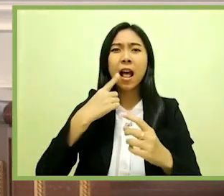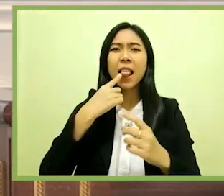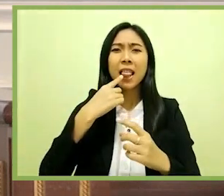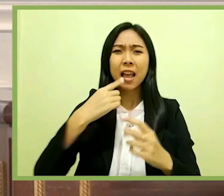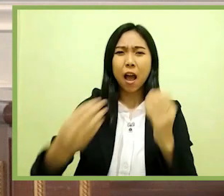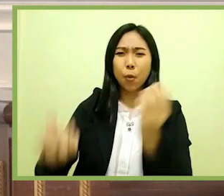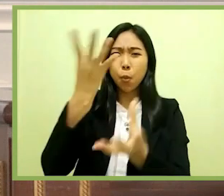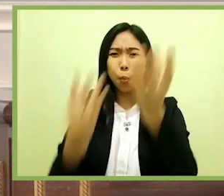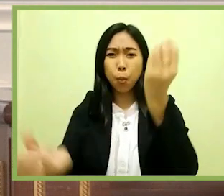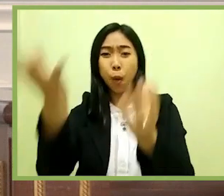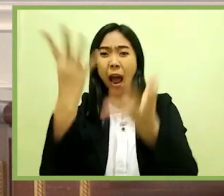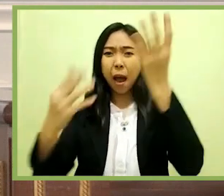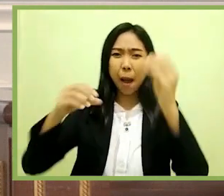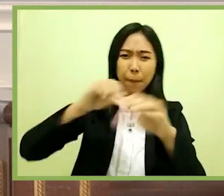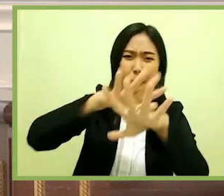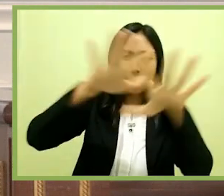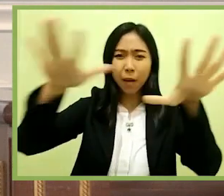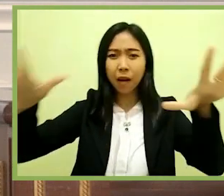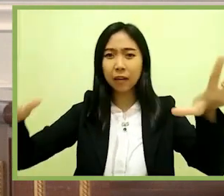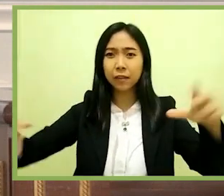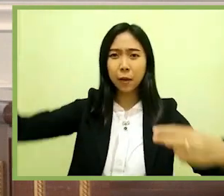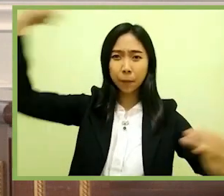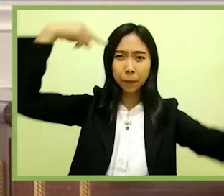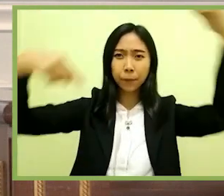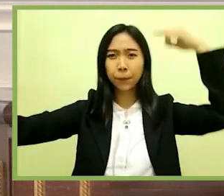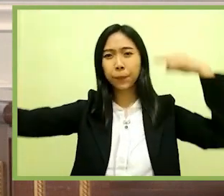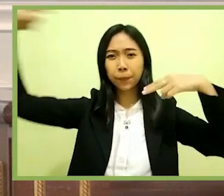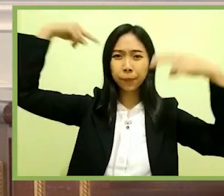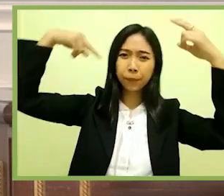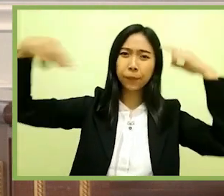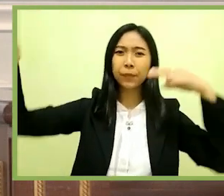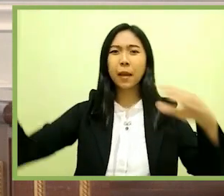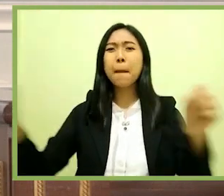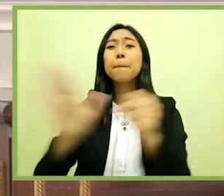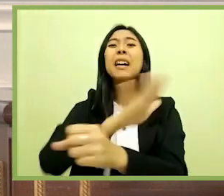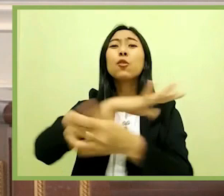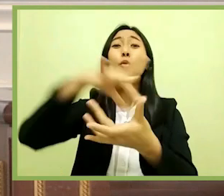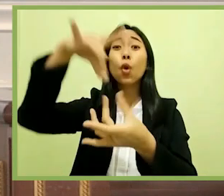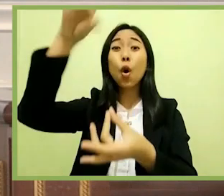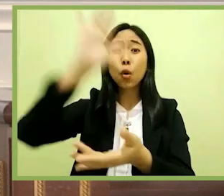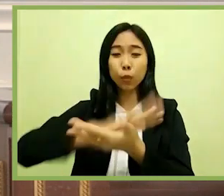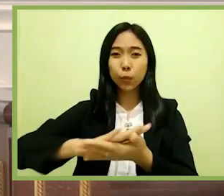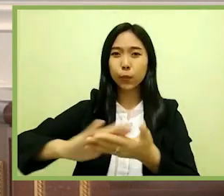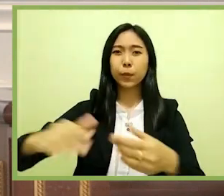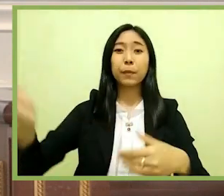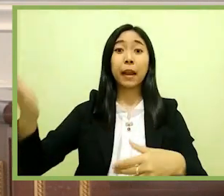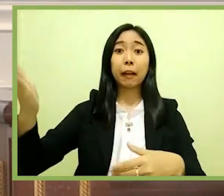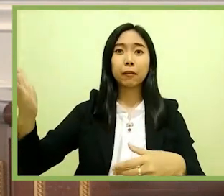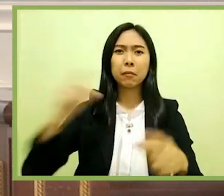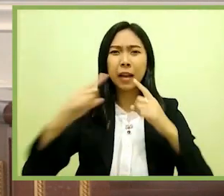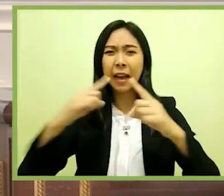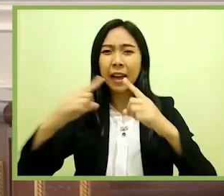yang bertebaran dan hingga pada mereka masing-masing. Maka penuhlah mereka dengan Roh Kudus, lalu mereka mulai berkata-kata